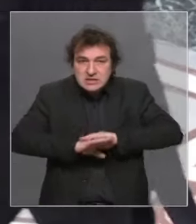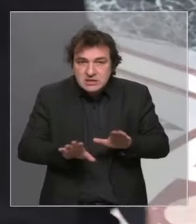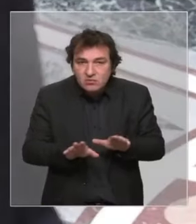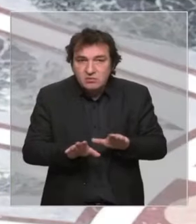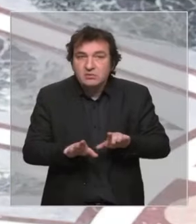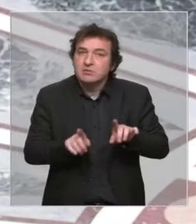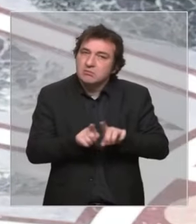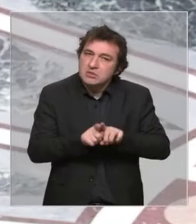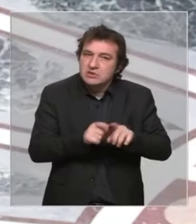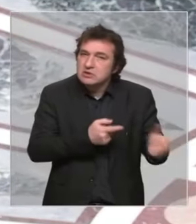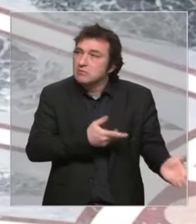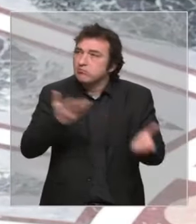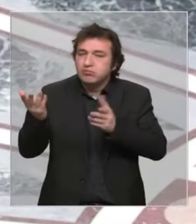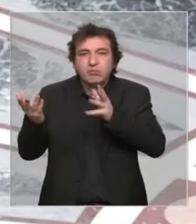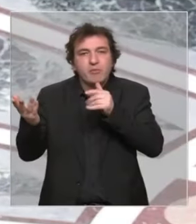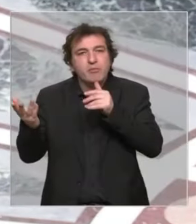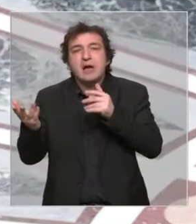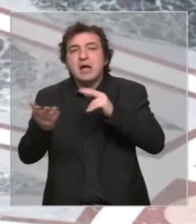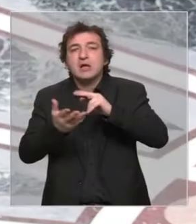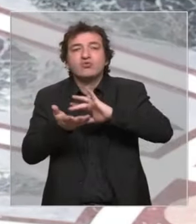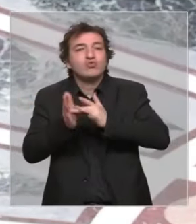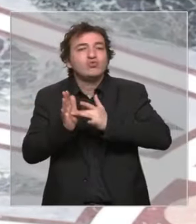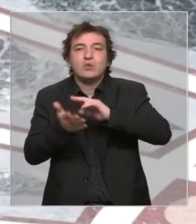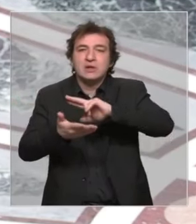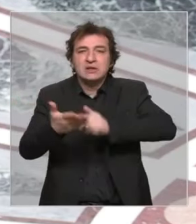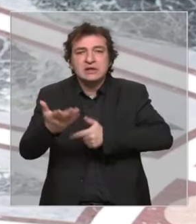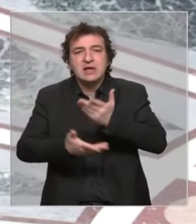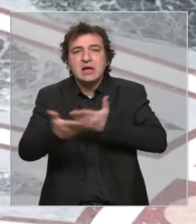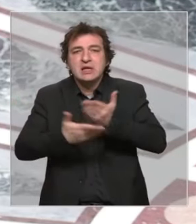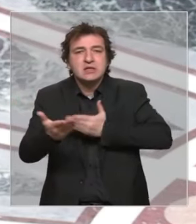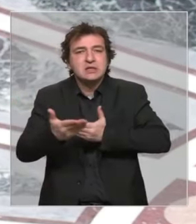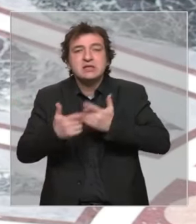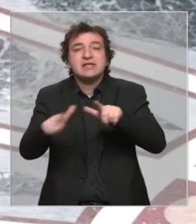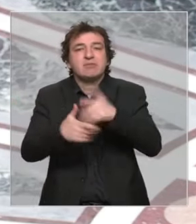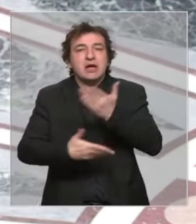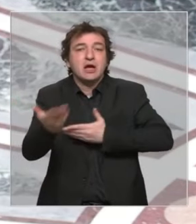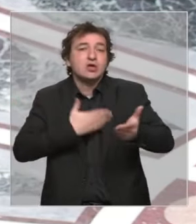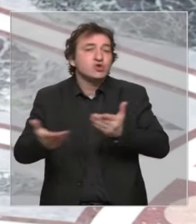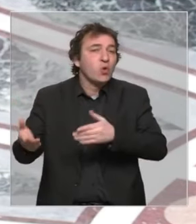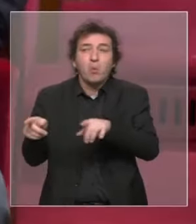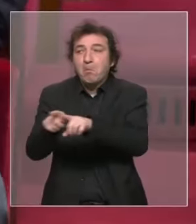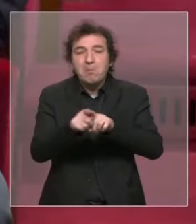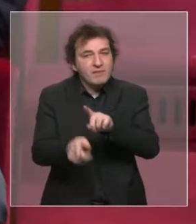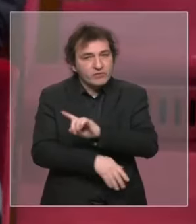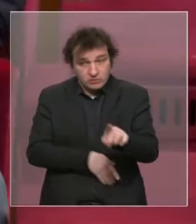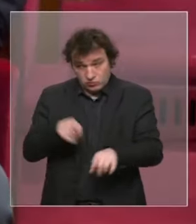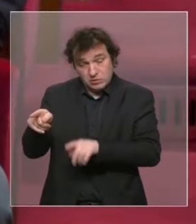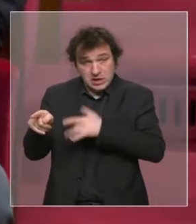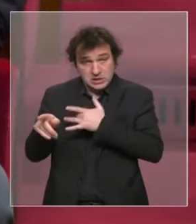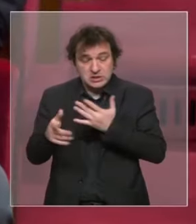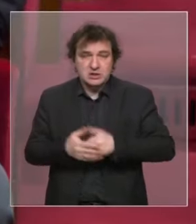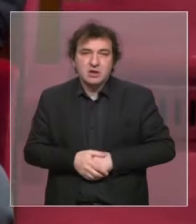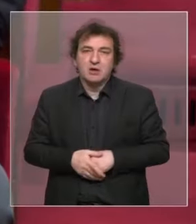CETA et le Mercosur dans le même sac et qu'il faut savoir résister aux accords de mauvaise facture et avaliser les accords qui